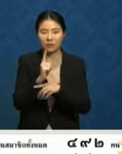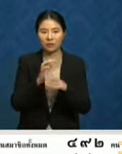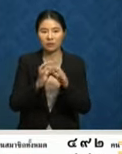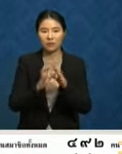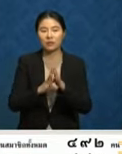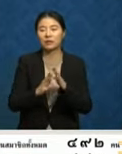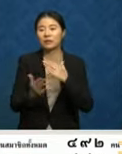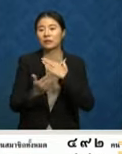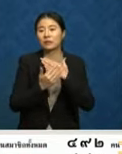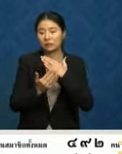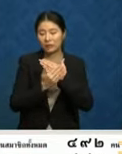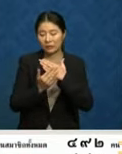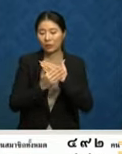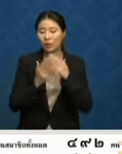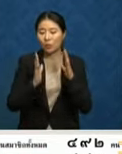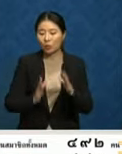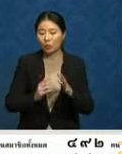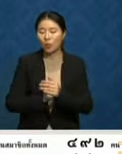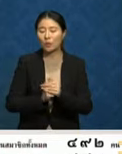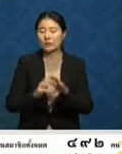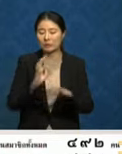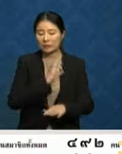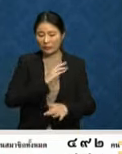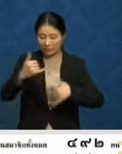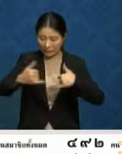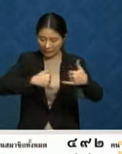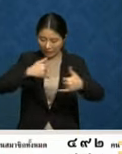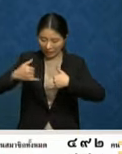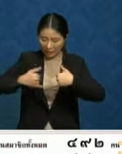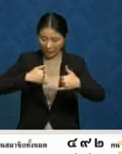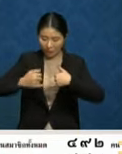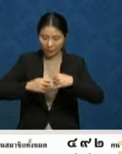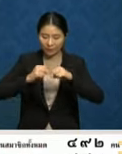เรียกเพื่อสมาชิกเพื่อเพื่อเตรียมตัวลงมตินะ